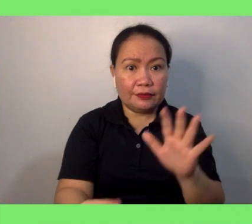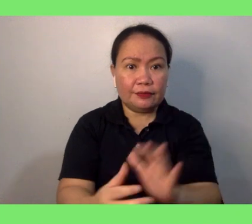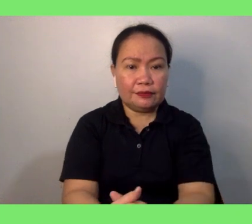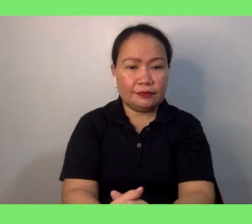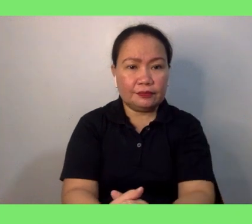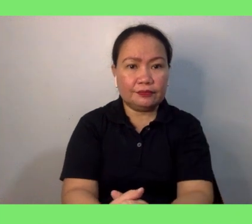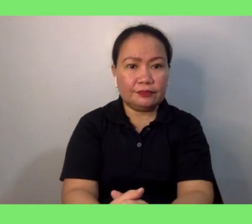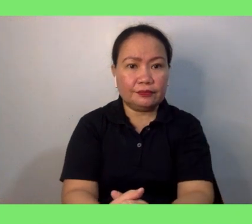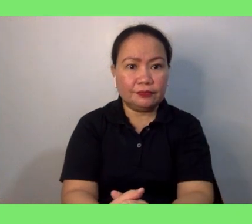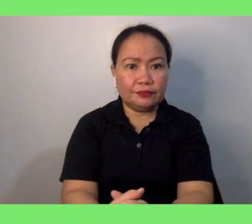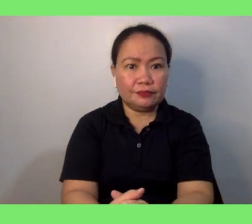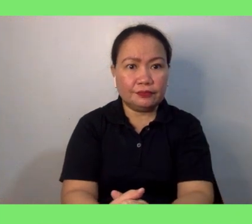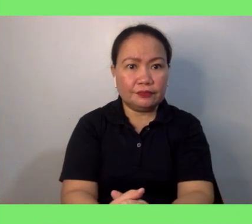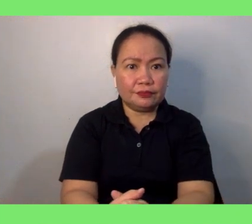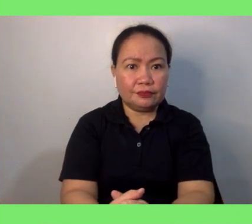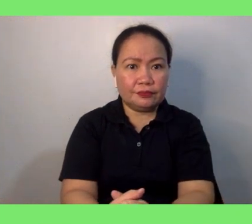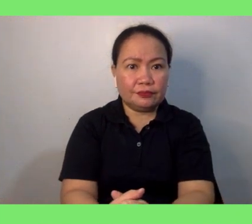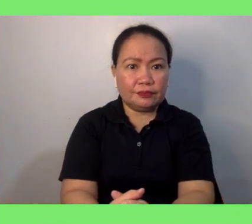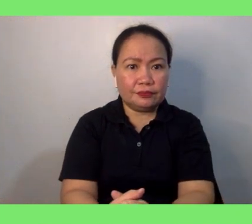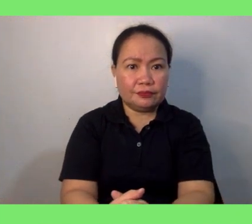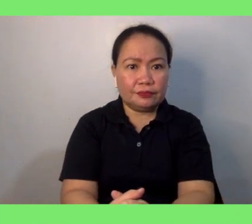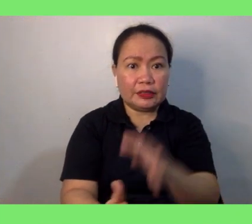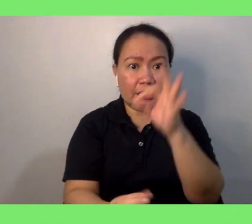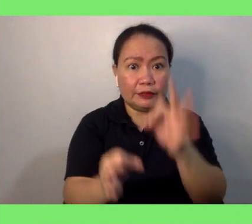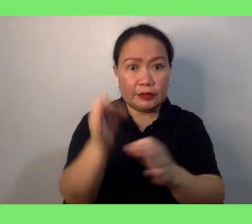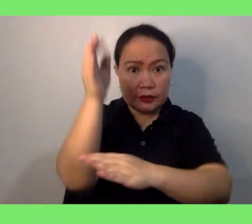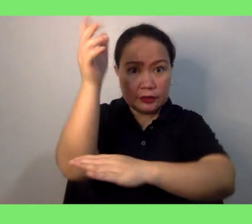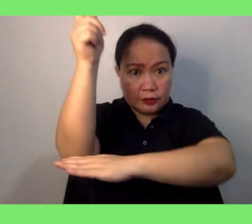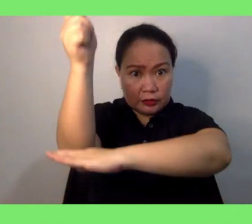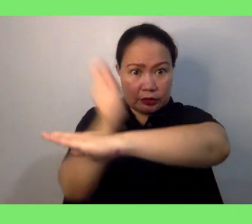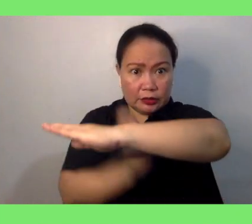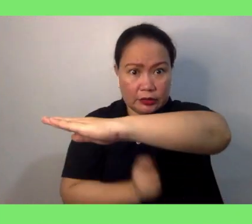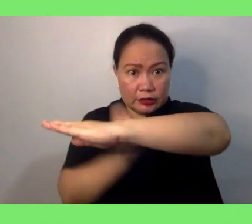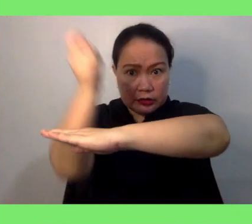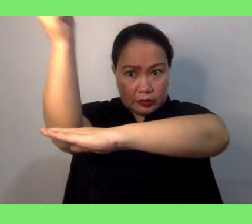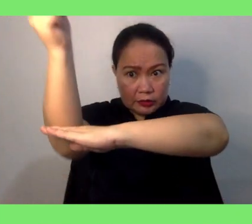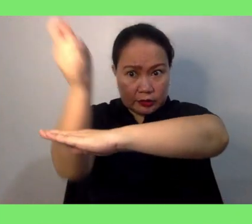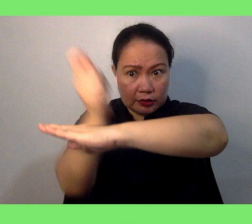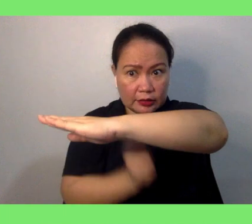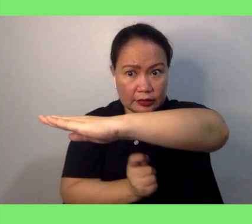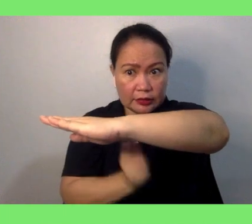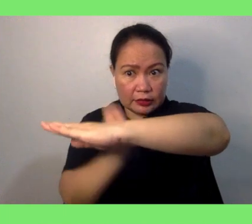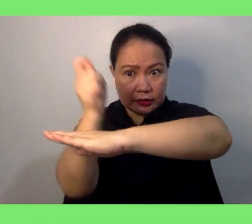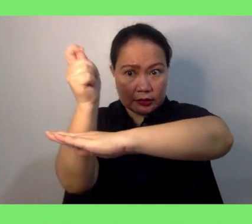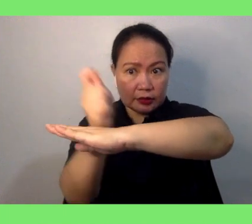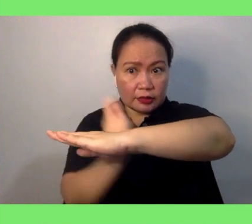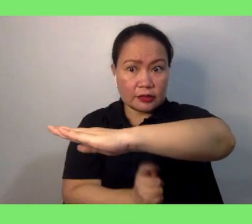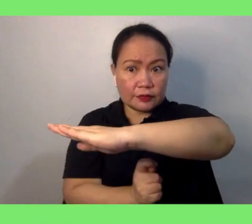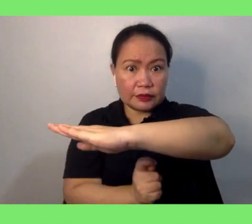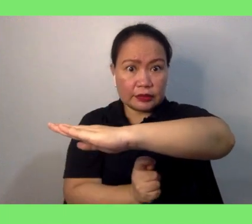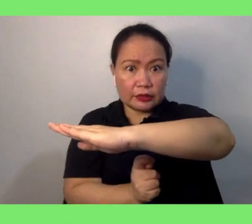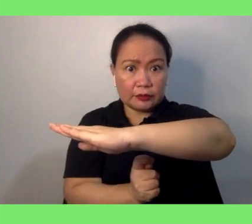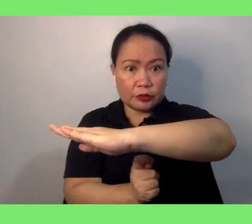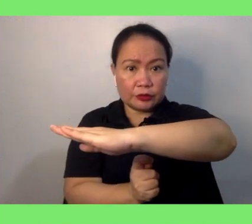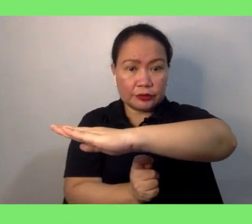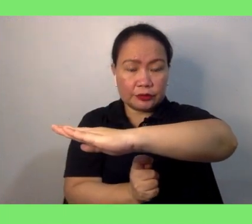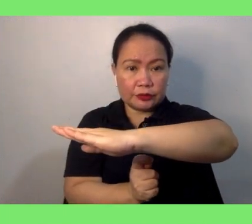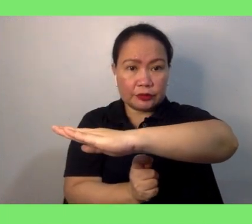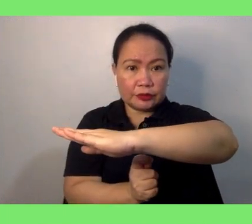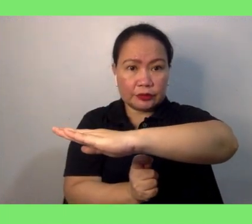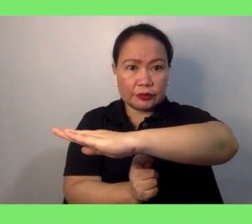Okay? Etong dalawa na to, if this is your transversal, titingnan mabuti. Kung ito ang transversal